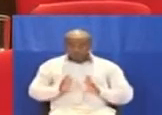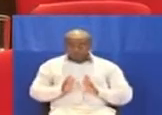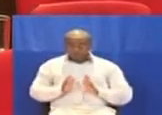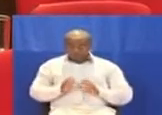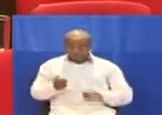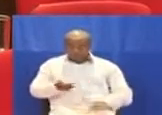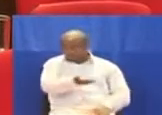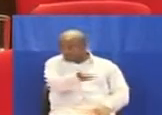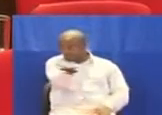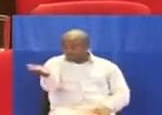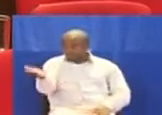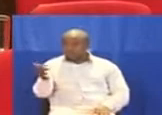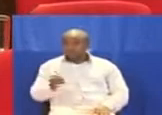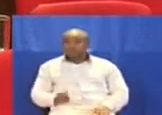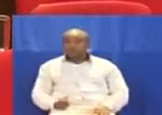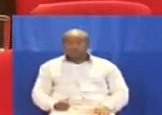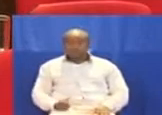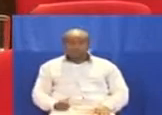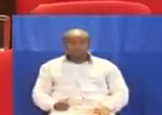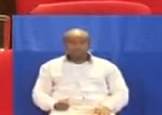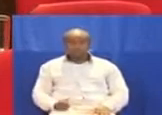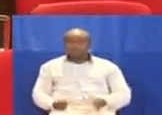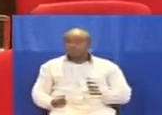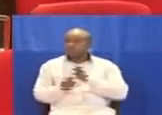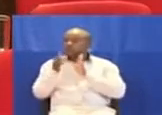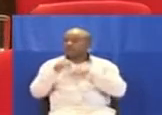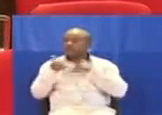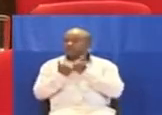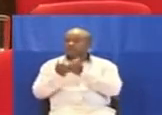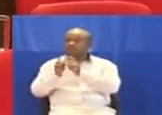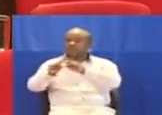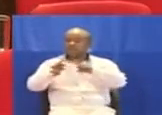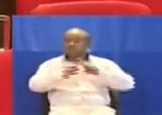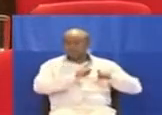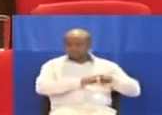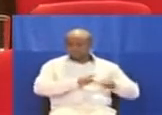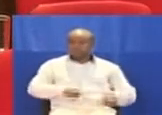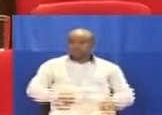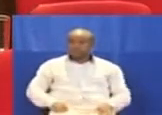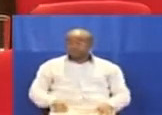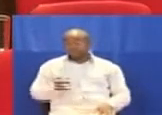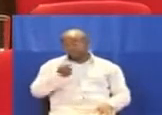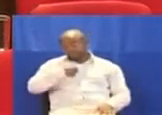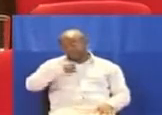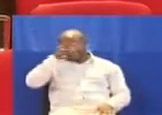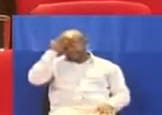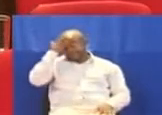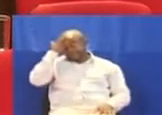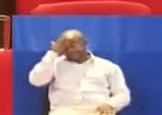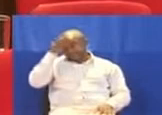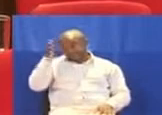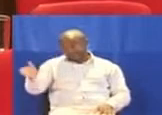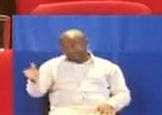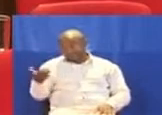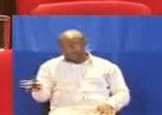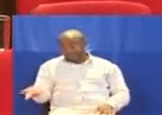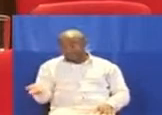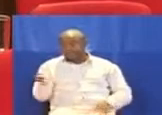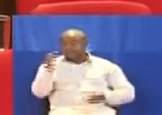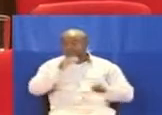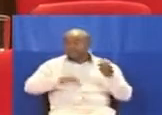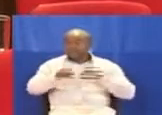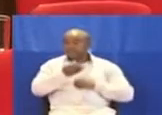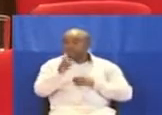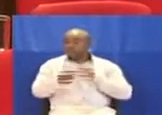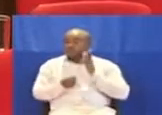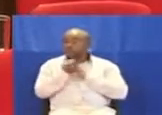wote kutoka vyama mbalimbali. Ninatambua mchango